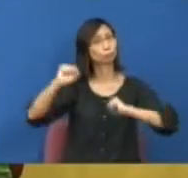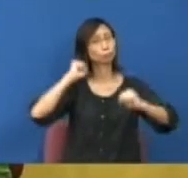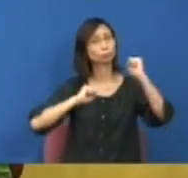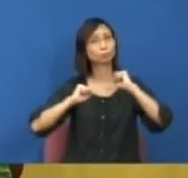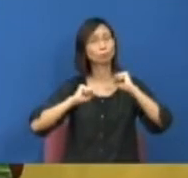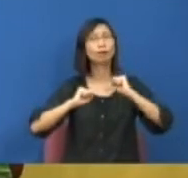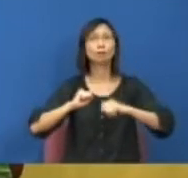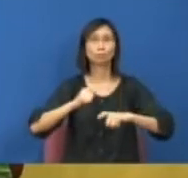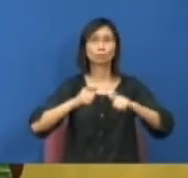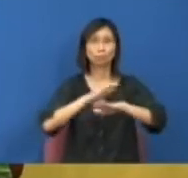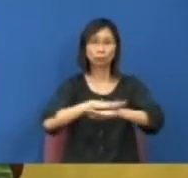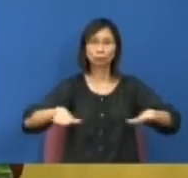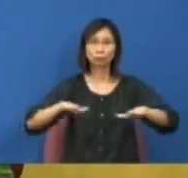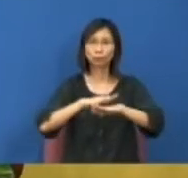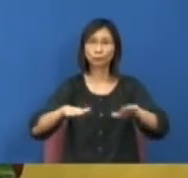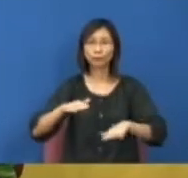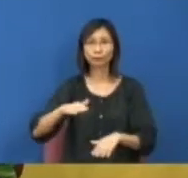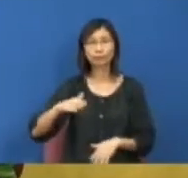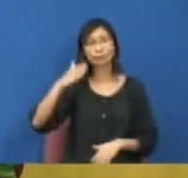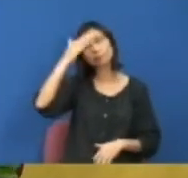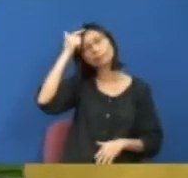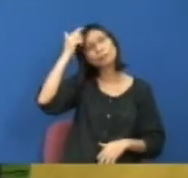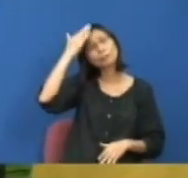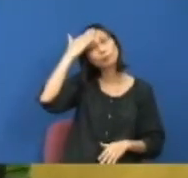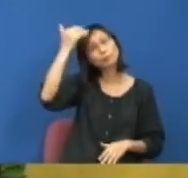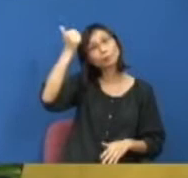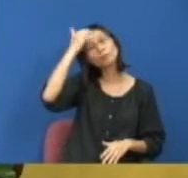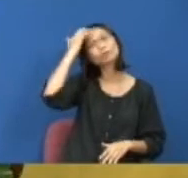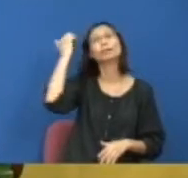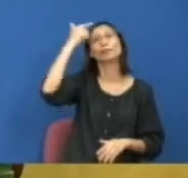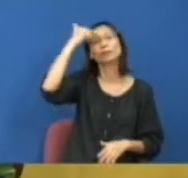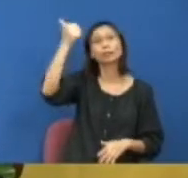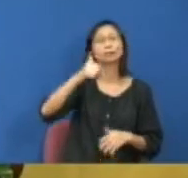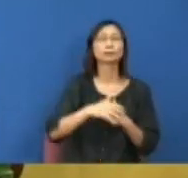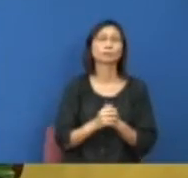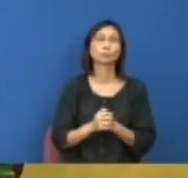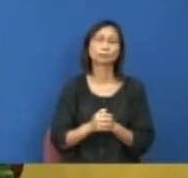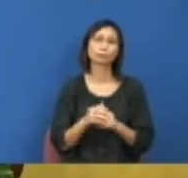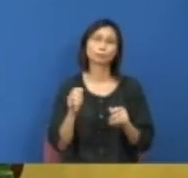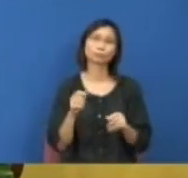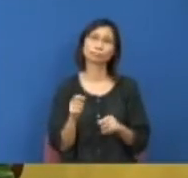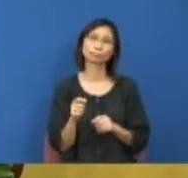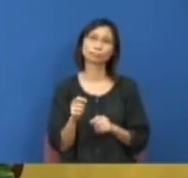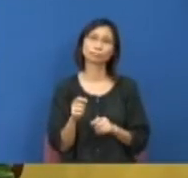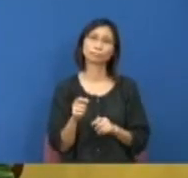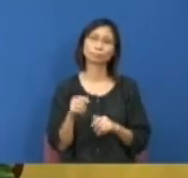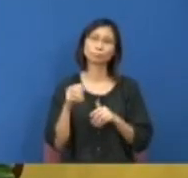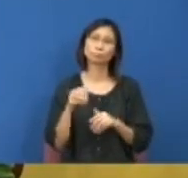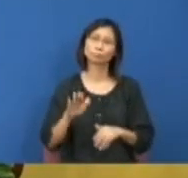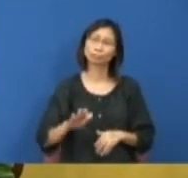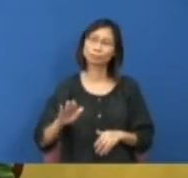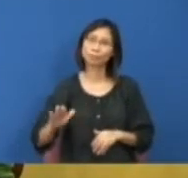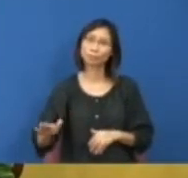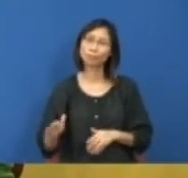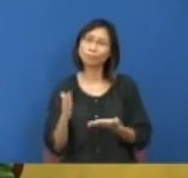理性的方式，似乎反而好像一種示弱的表現，反而會有可能就話慢慢其實某程度上